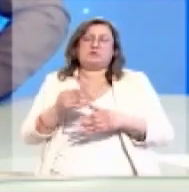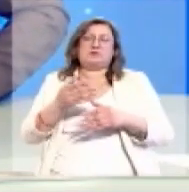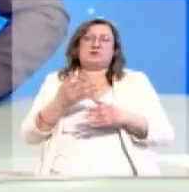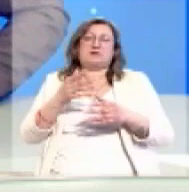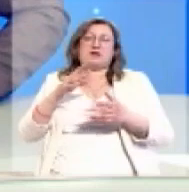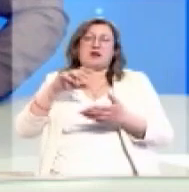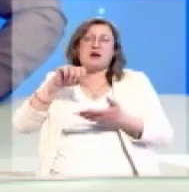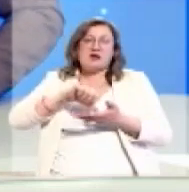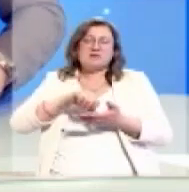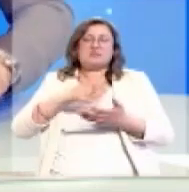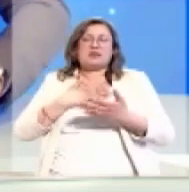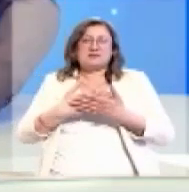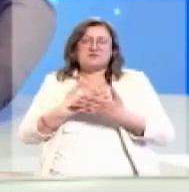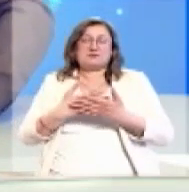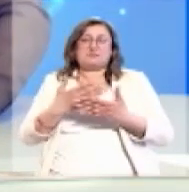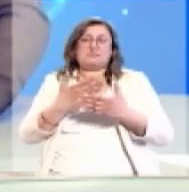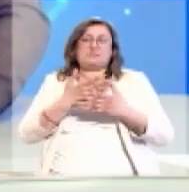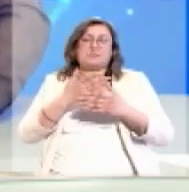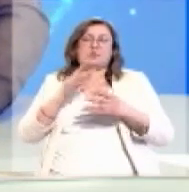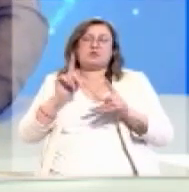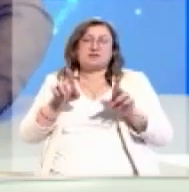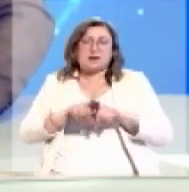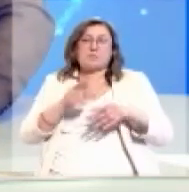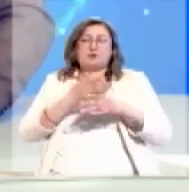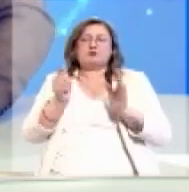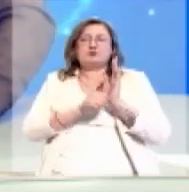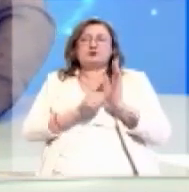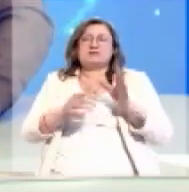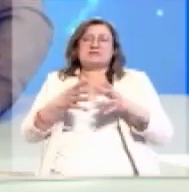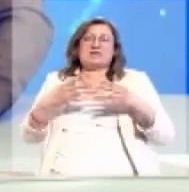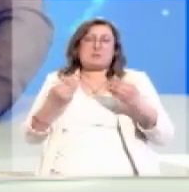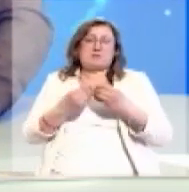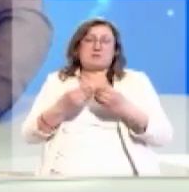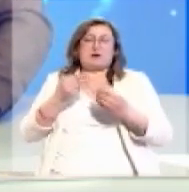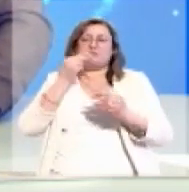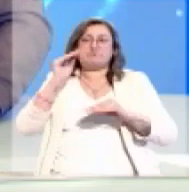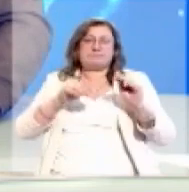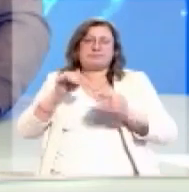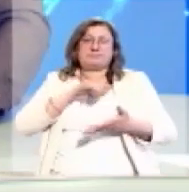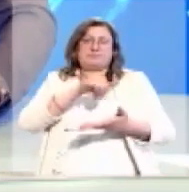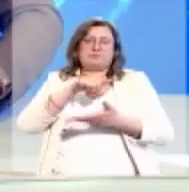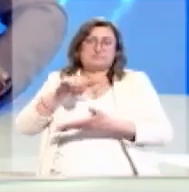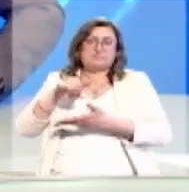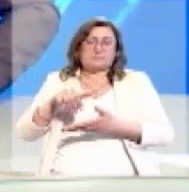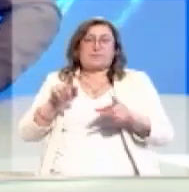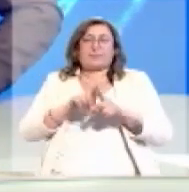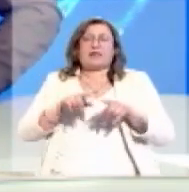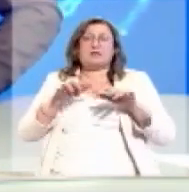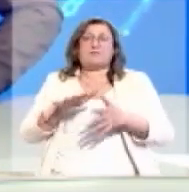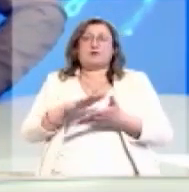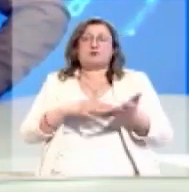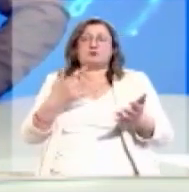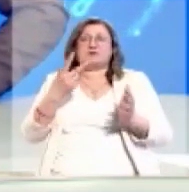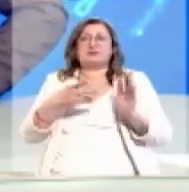мешіті де белсенділік танытып, Рамазан қоржынатты акциясы тұсында 60-тан астам отбасыға көмек көрсеткен. Және мұндай игі